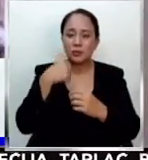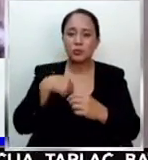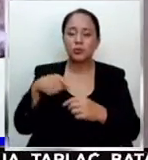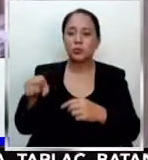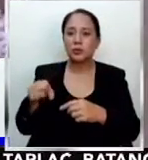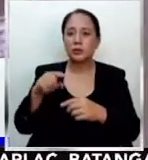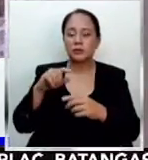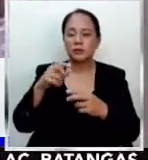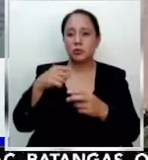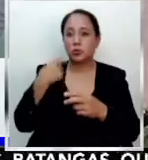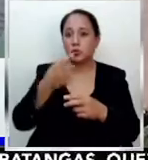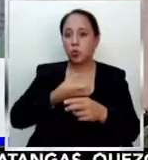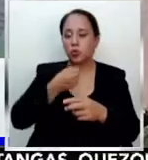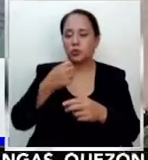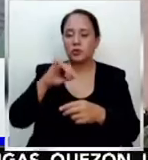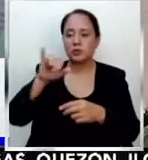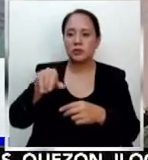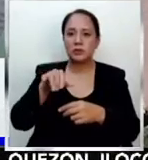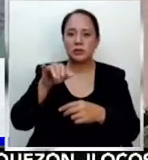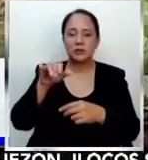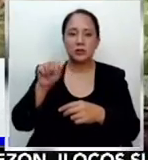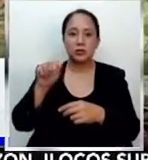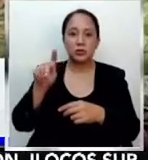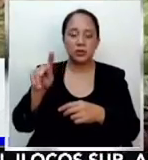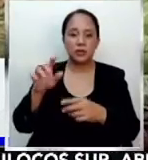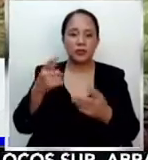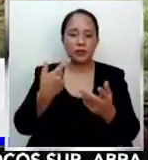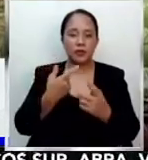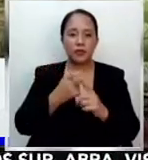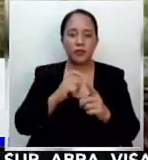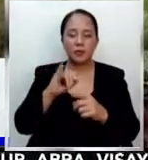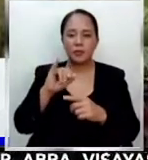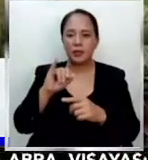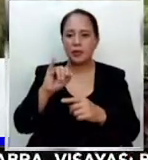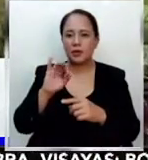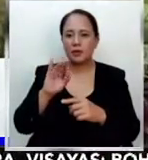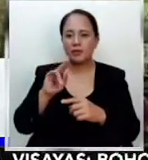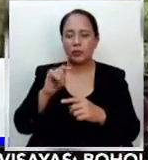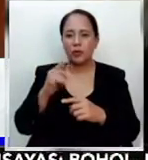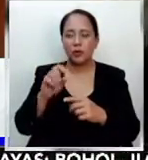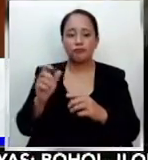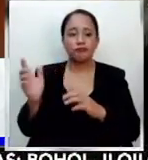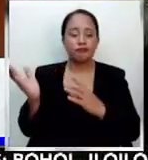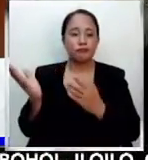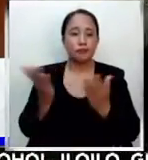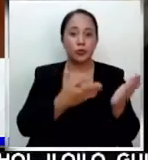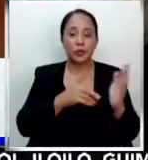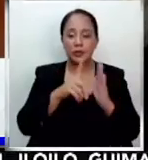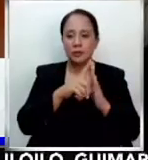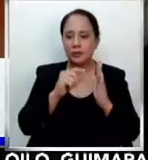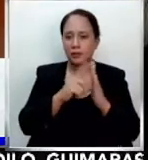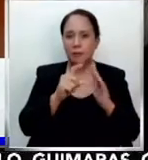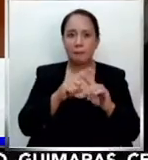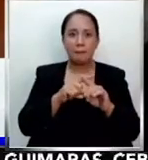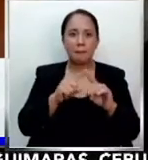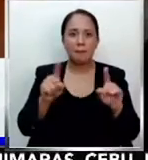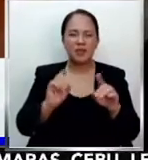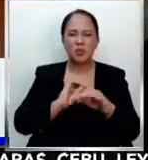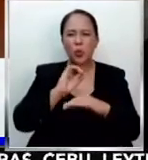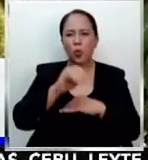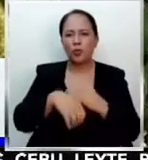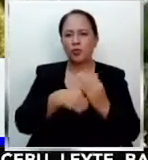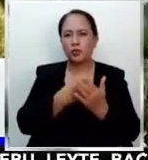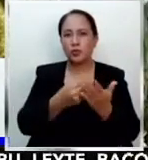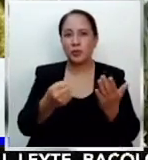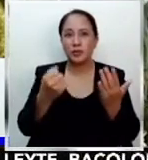sa Tinok, Ifugao. Dinala niya raw ito sa trading center sa La Trinidad, Benguet. Pero dahil sa oversupply nitong araw ng